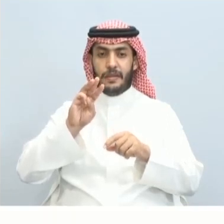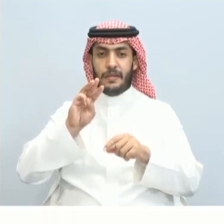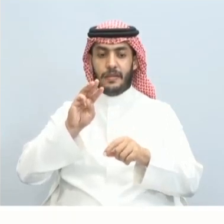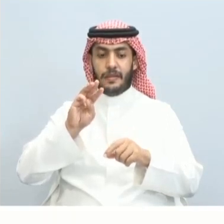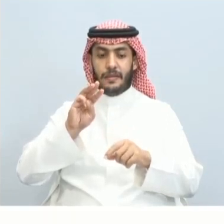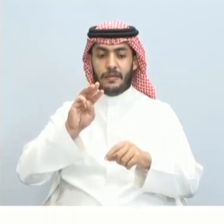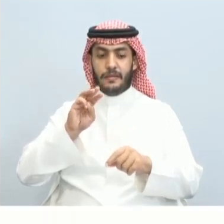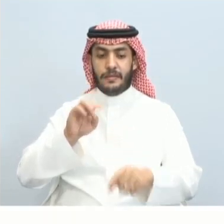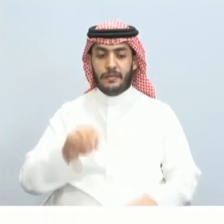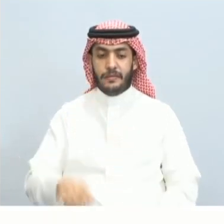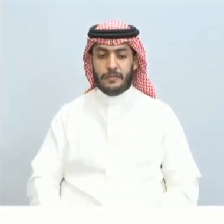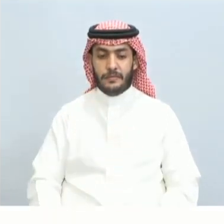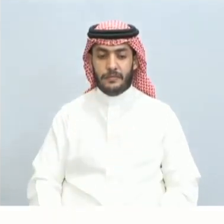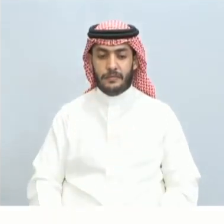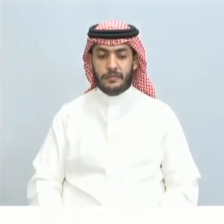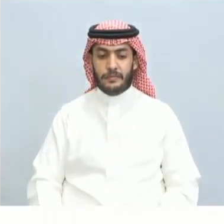اربعه